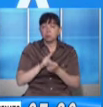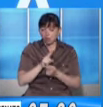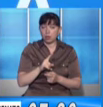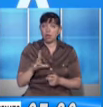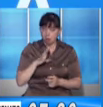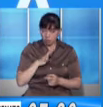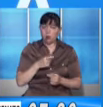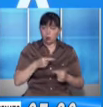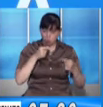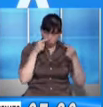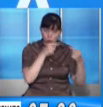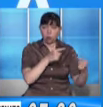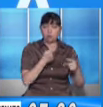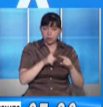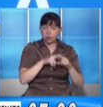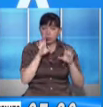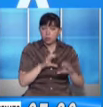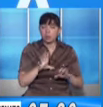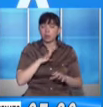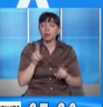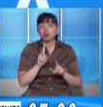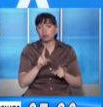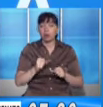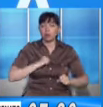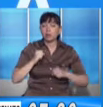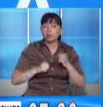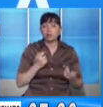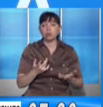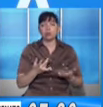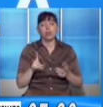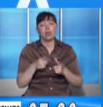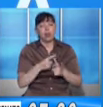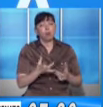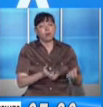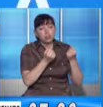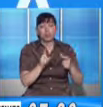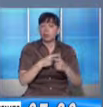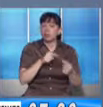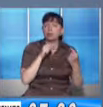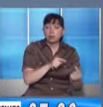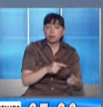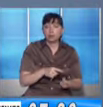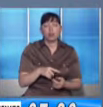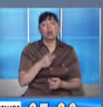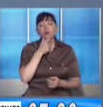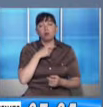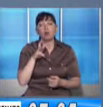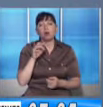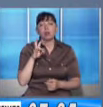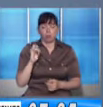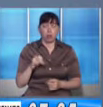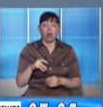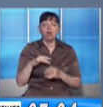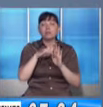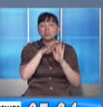ați protestat cumva? Ați încercat să faceți ceva pentru a susține sau domnul mediul Manole, de afaceri? Domnul Manole, pe lista blocului